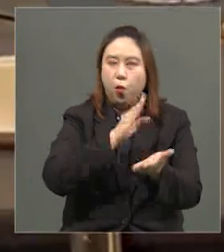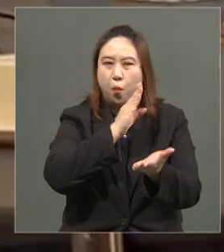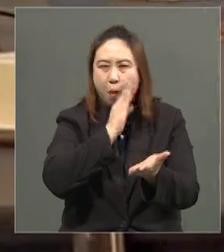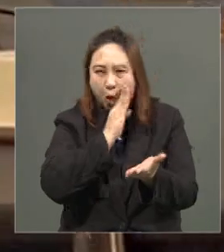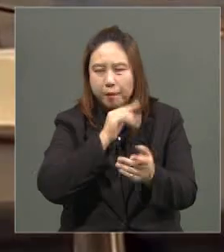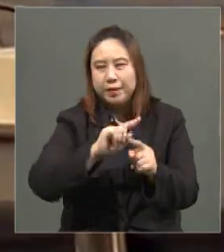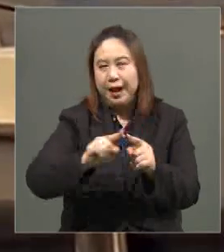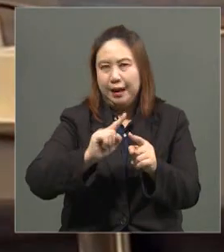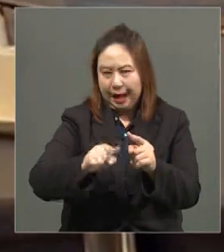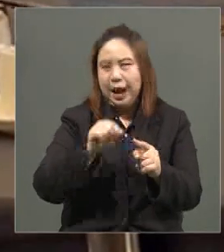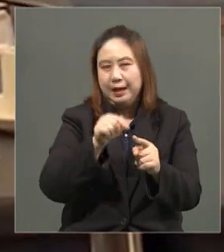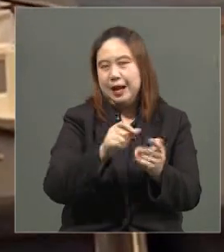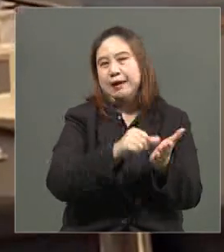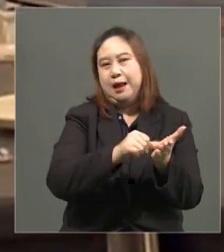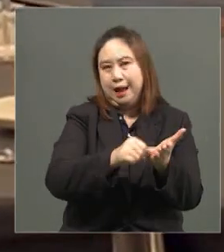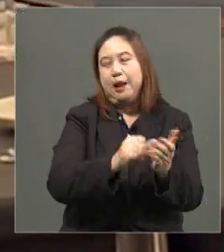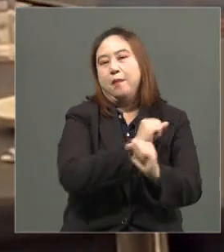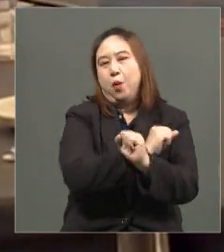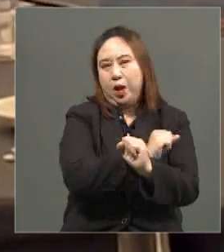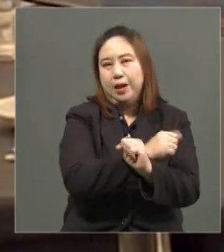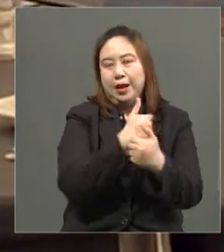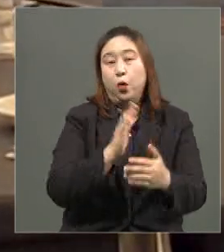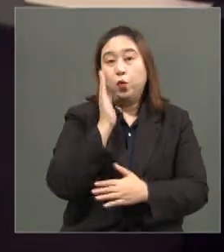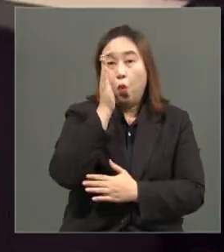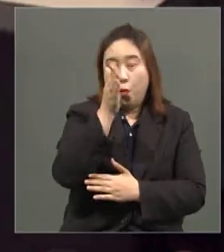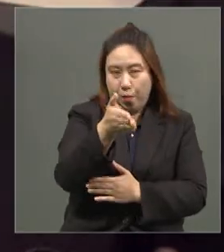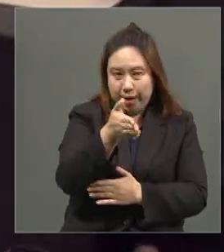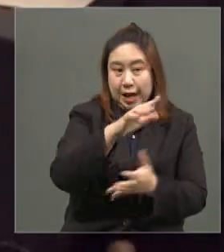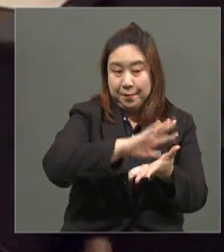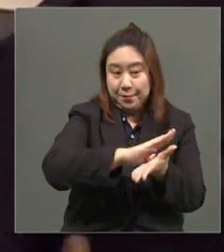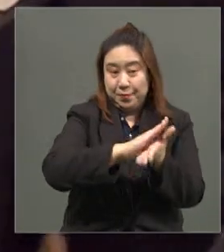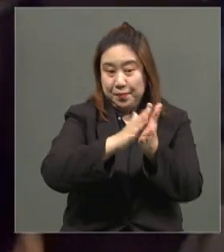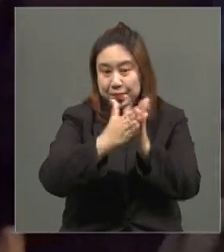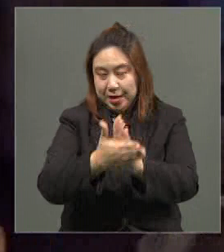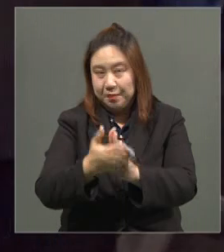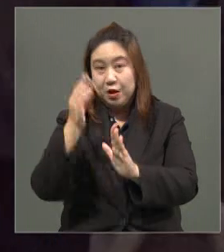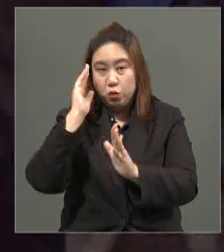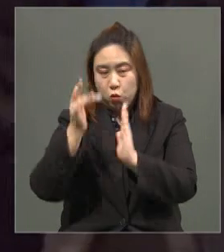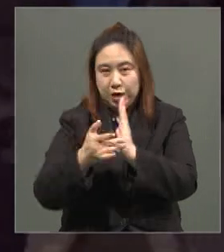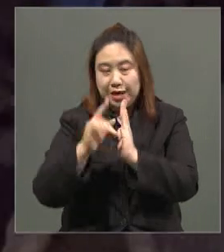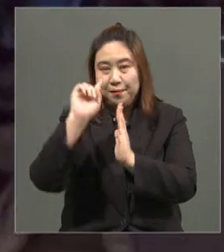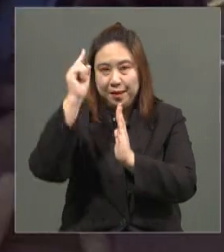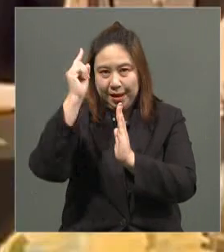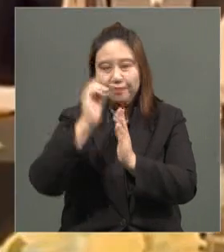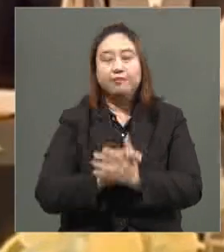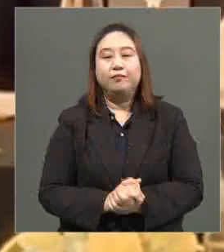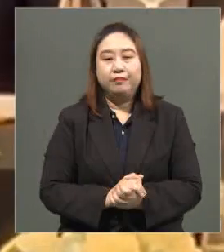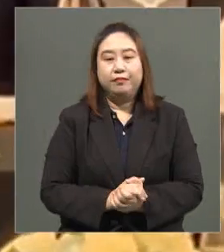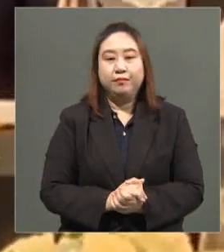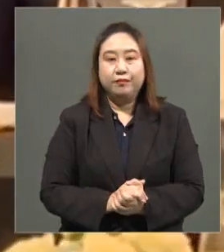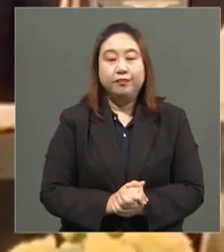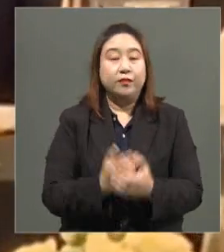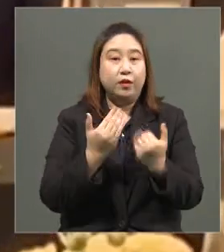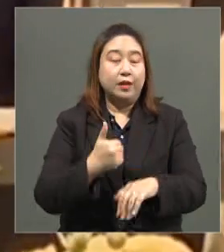informationและการเปลี่ยนแปลงผ่านสูุ่Digitalหรือว่า Digital transformationเป็นต้นทั้งนี้ท่านอธิบดีกรม